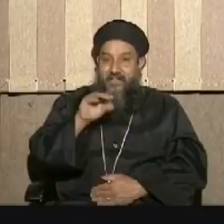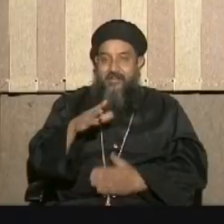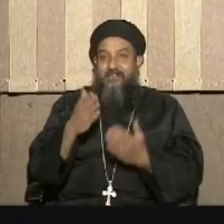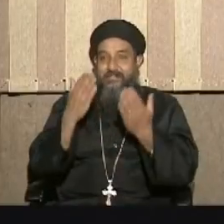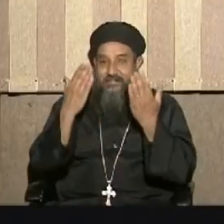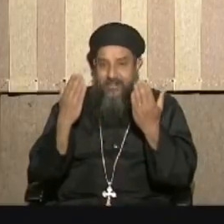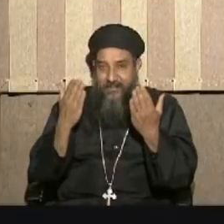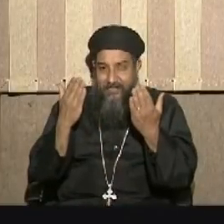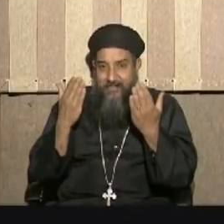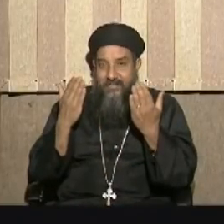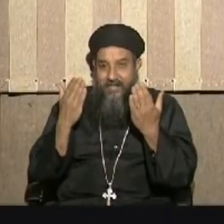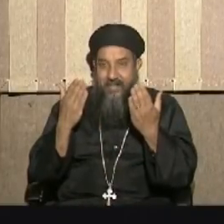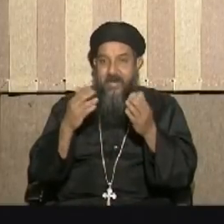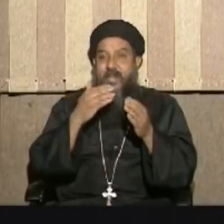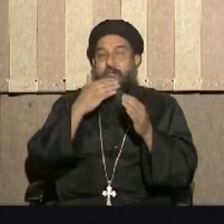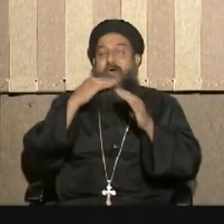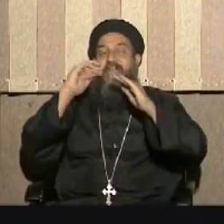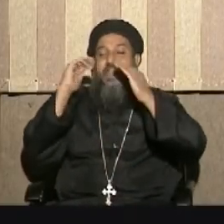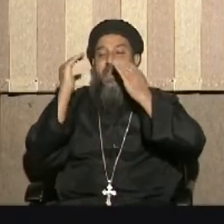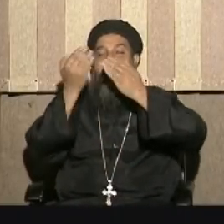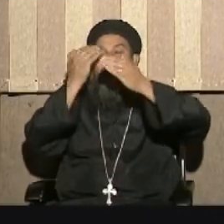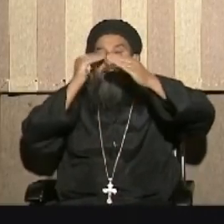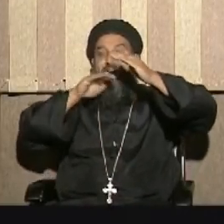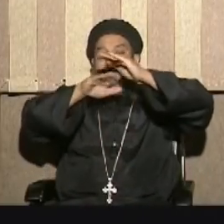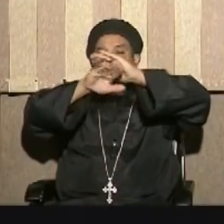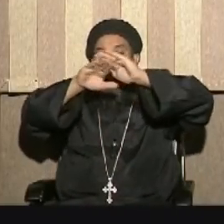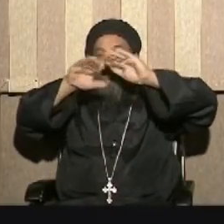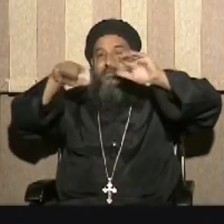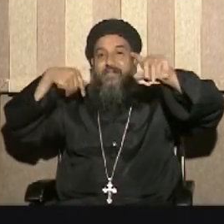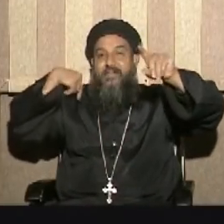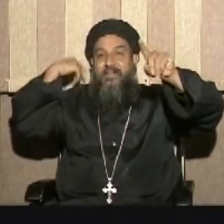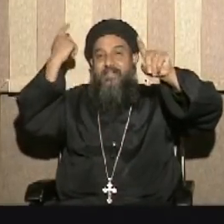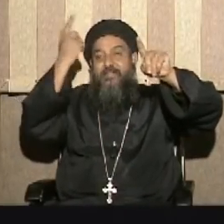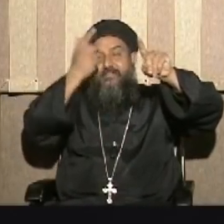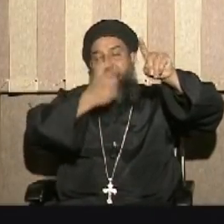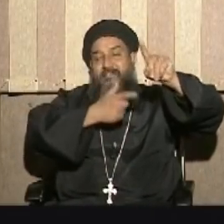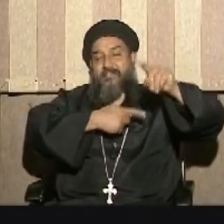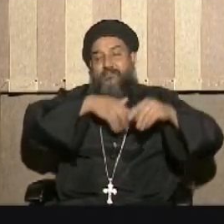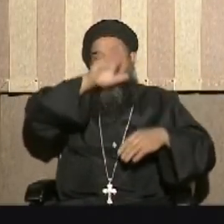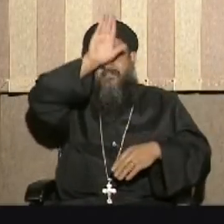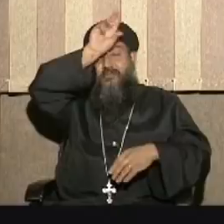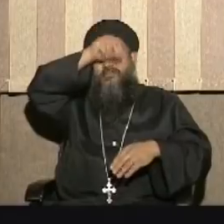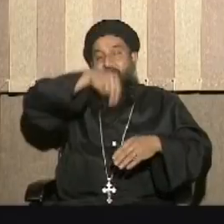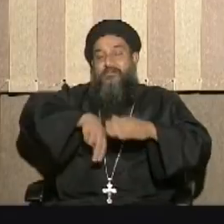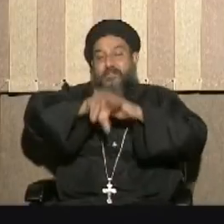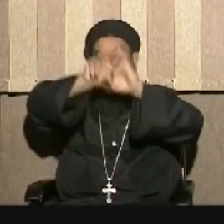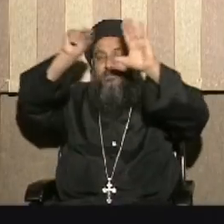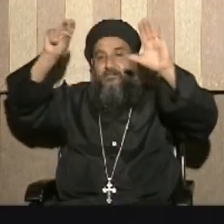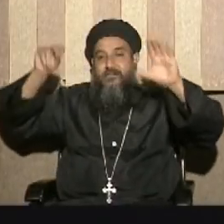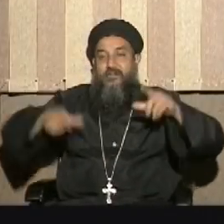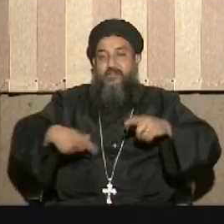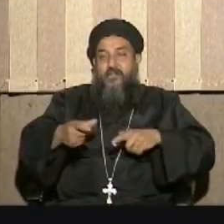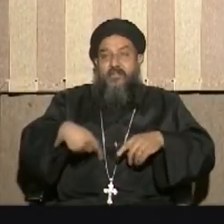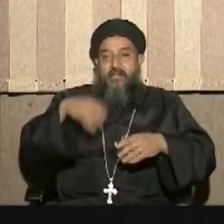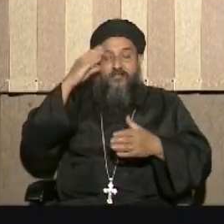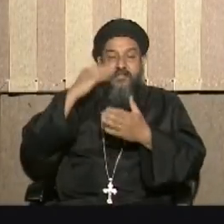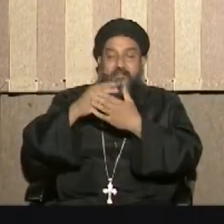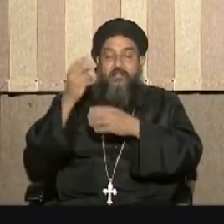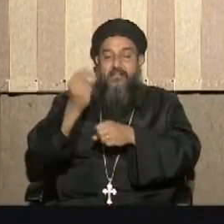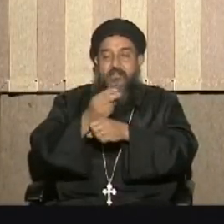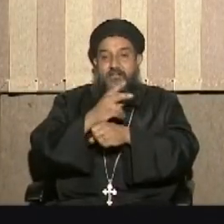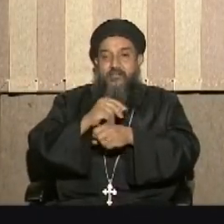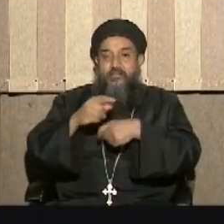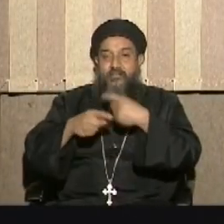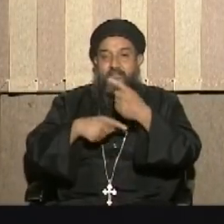متى صليتم فقولوا أبانا الذي في السماوات. يا أبانا الذي في السماوات.